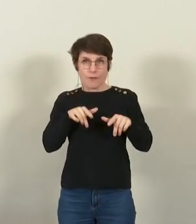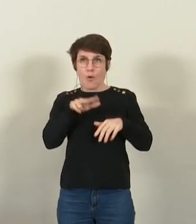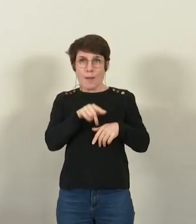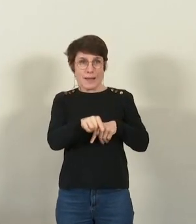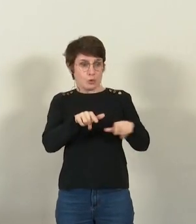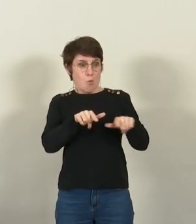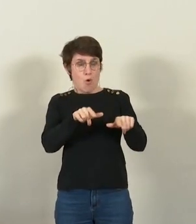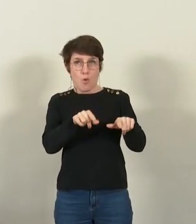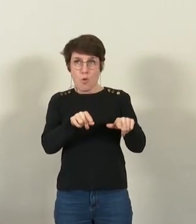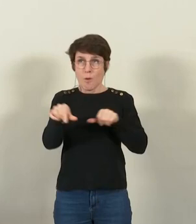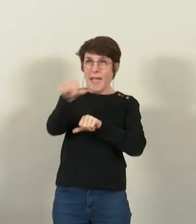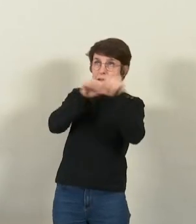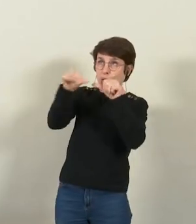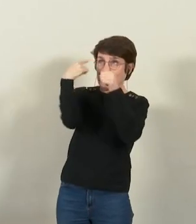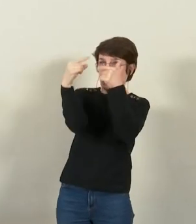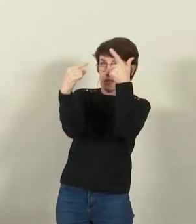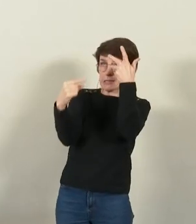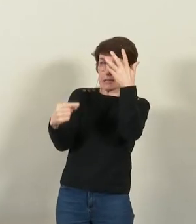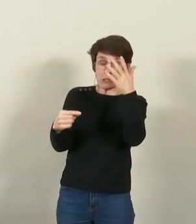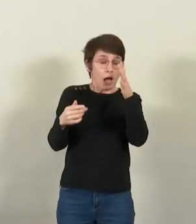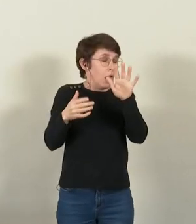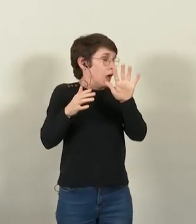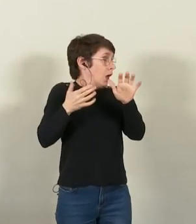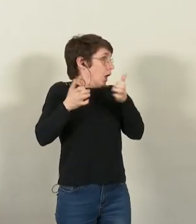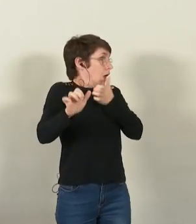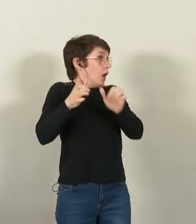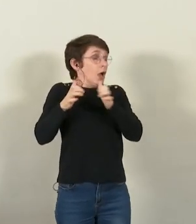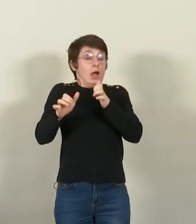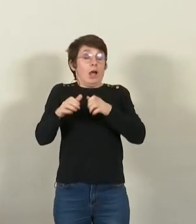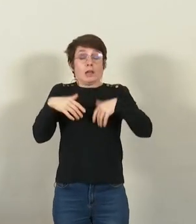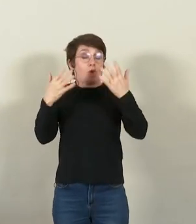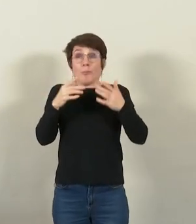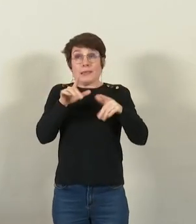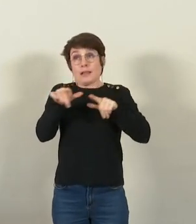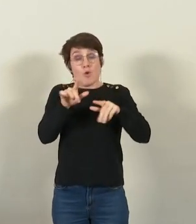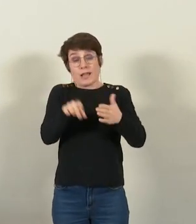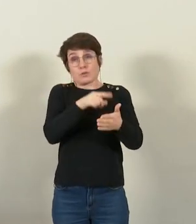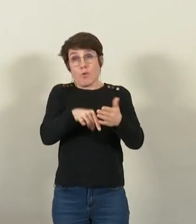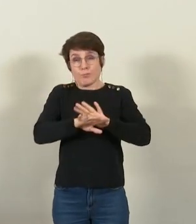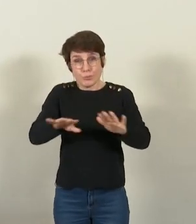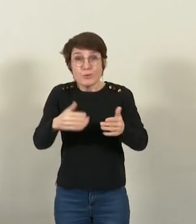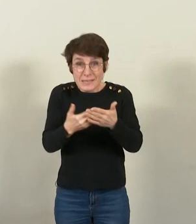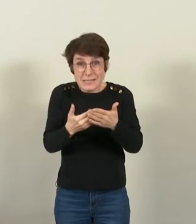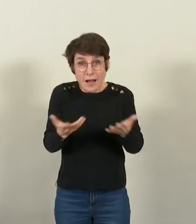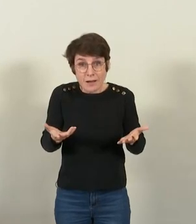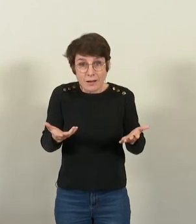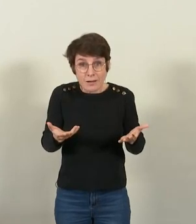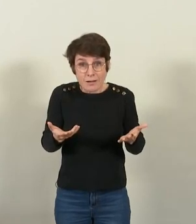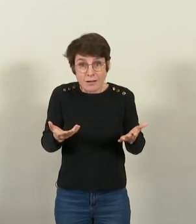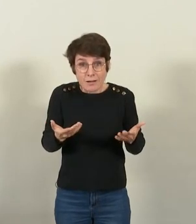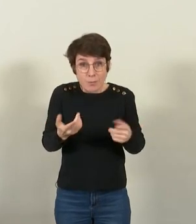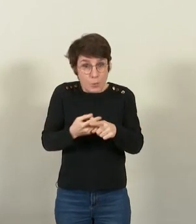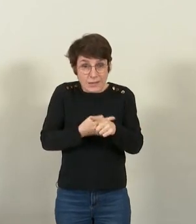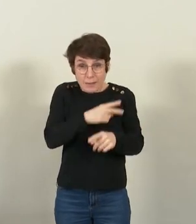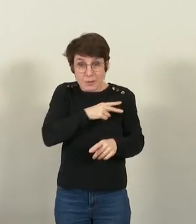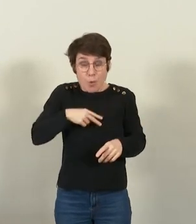en plus de et qui qui qu' se disent il vaut mieux que j'y renonce c'est ça la véritable psychologie que vous êtes en train de